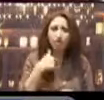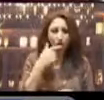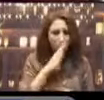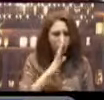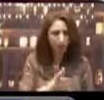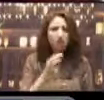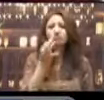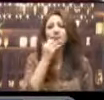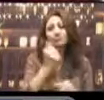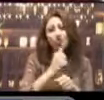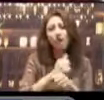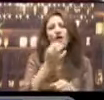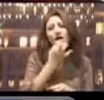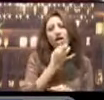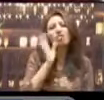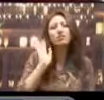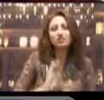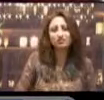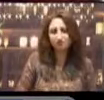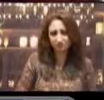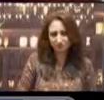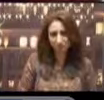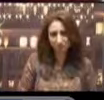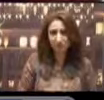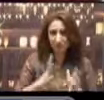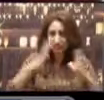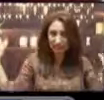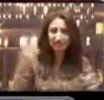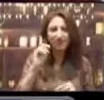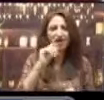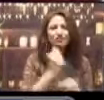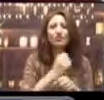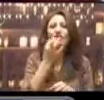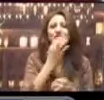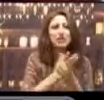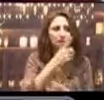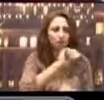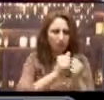خليني صريح معاك برضه للاخر في الحته دي. انا اكيد يعني بالمنطق